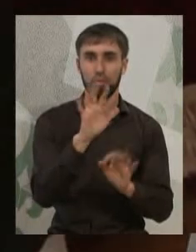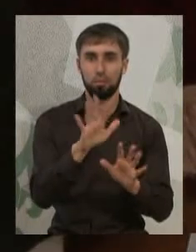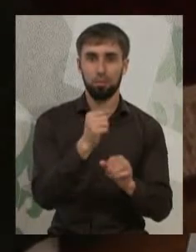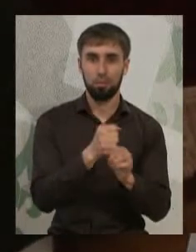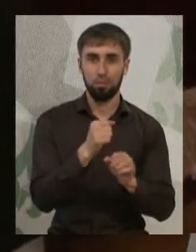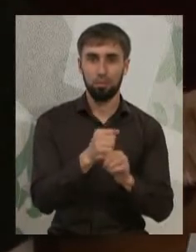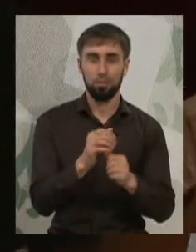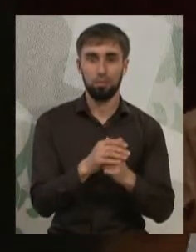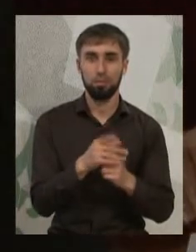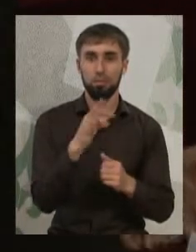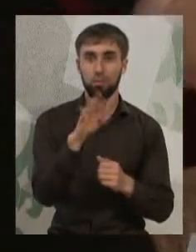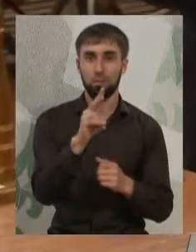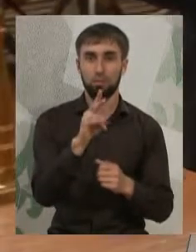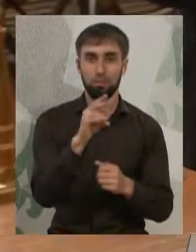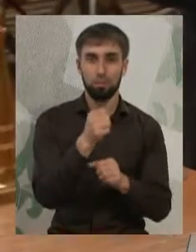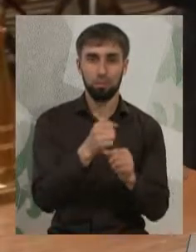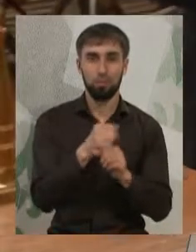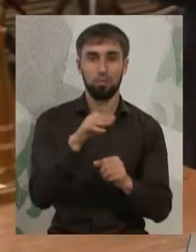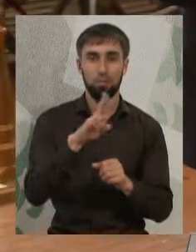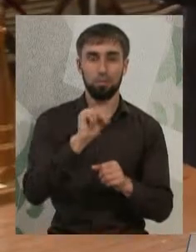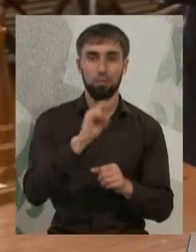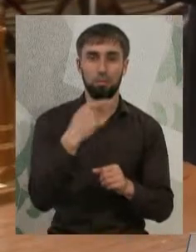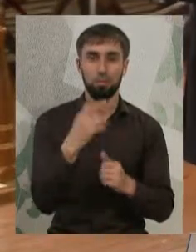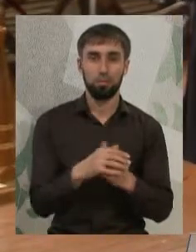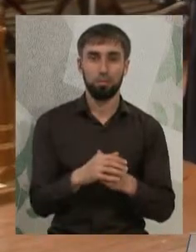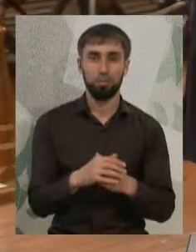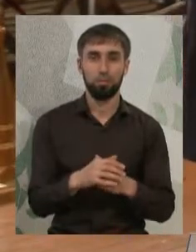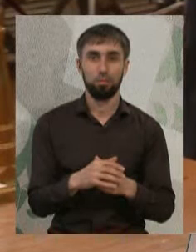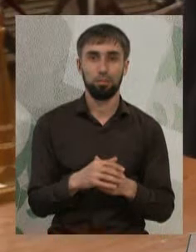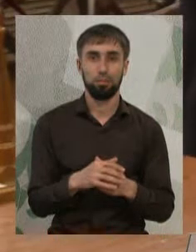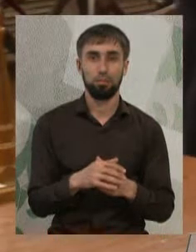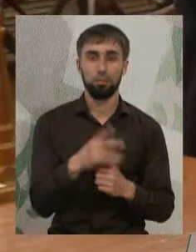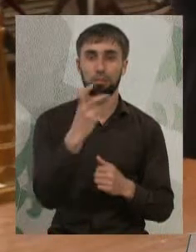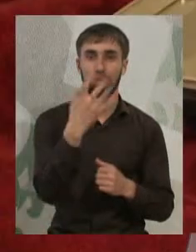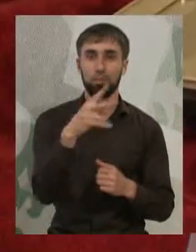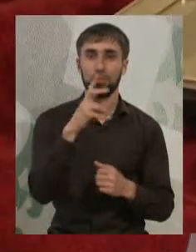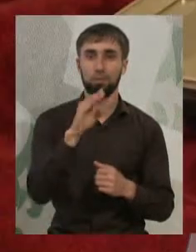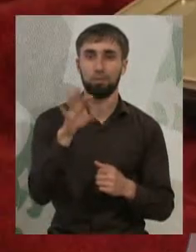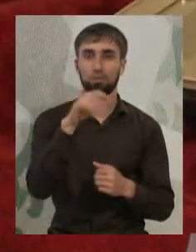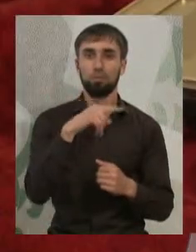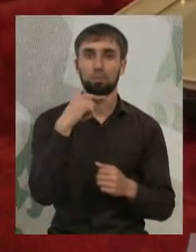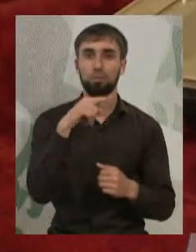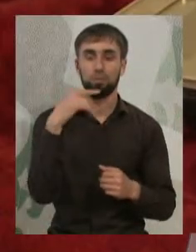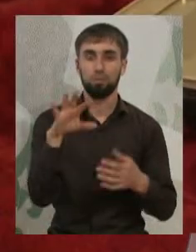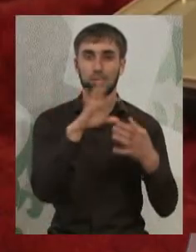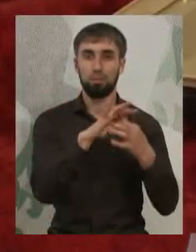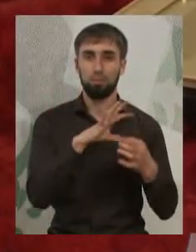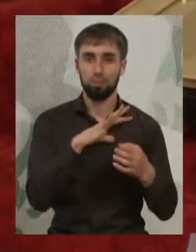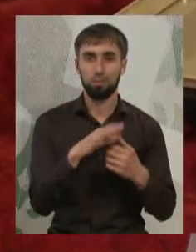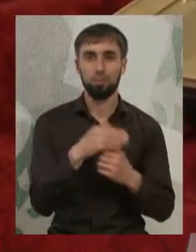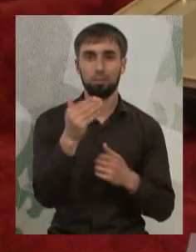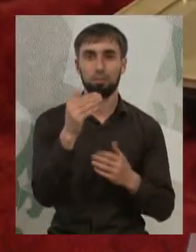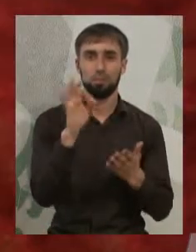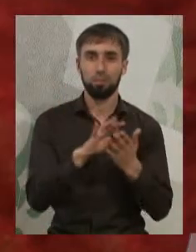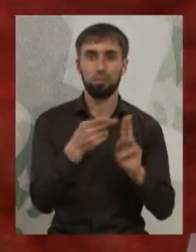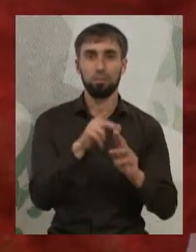он производит ткань. Выставка приурочена к значимой дате – 250-летию единения Ингушетии с Россией. Ее цель – показать,